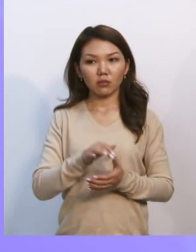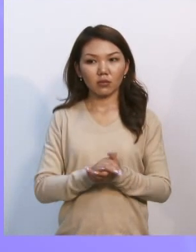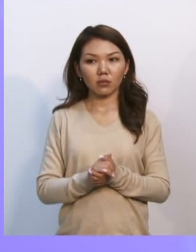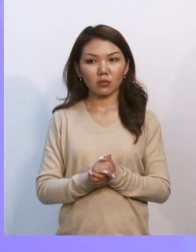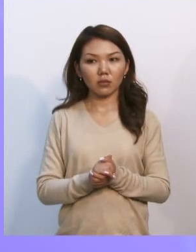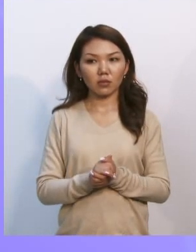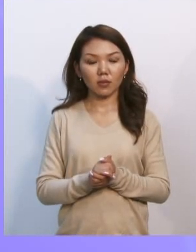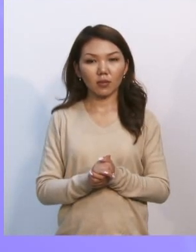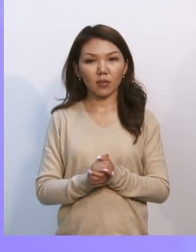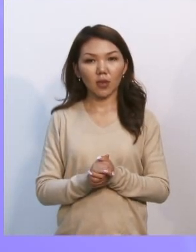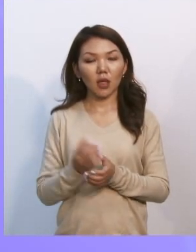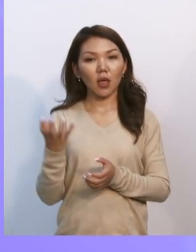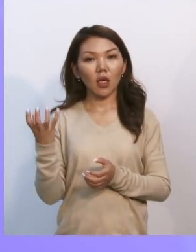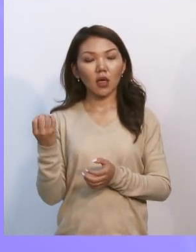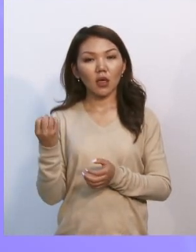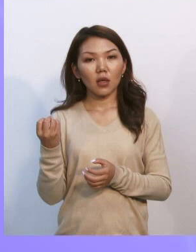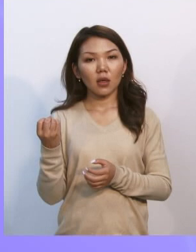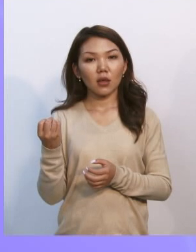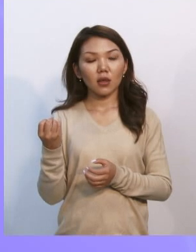Дагы ит кандай болот?